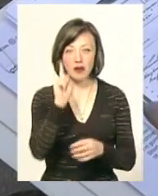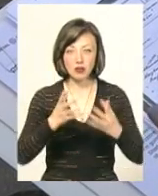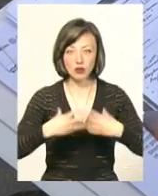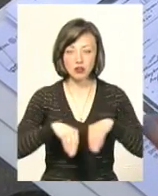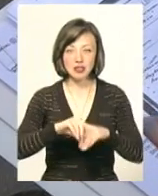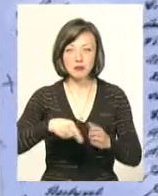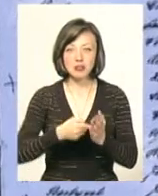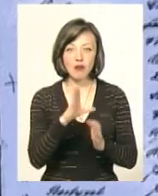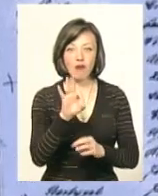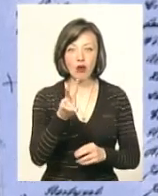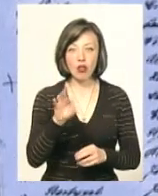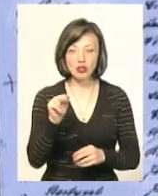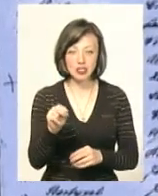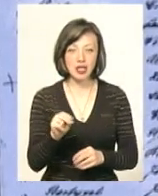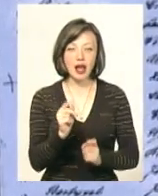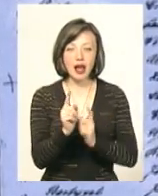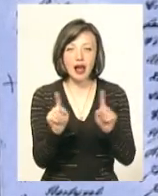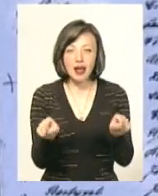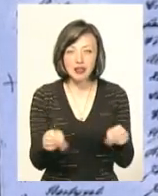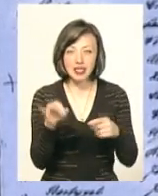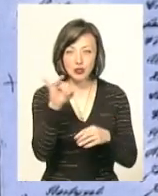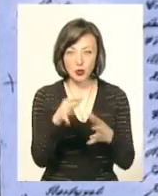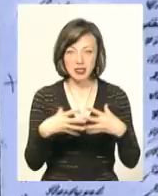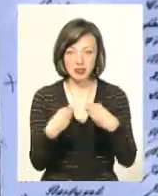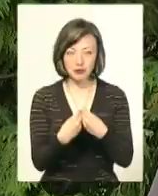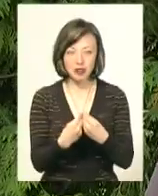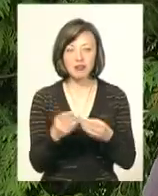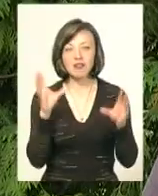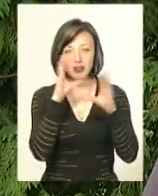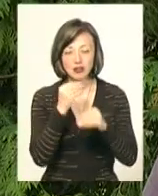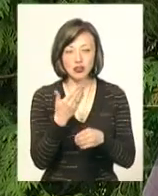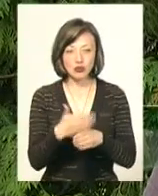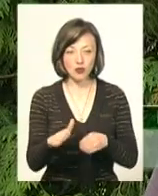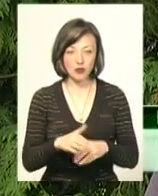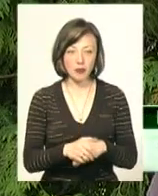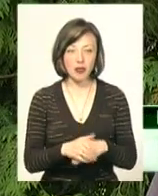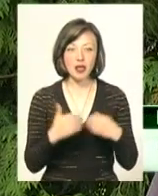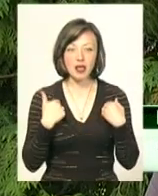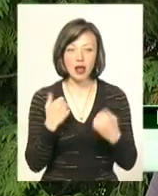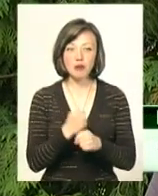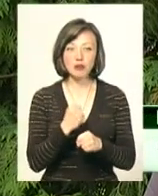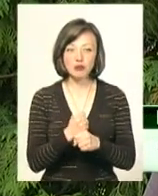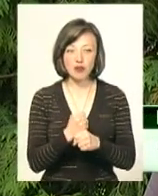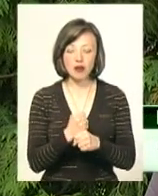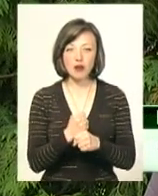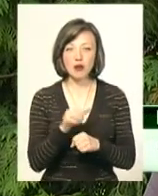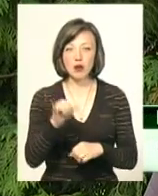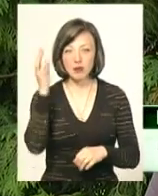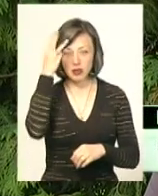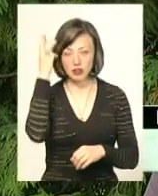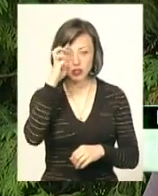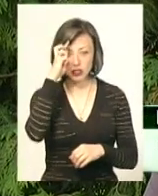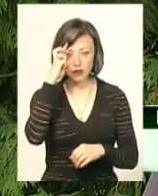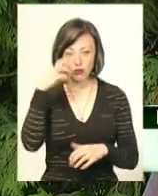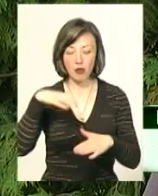з Волочиська, каже, реконструкція історії Лісенбаумів вдалась частково. Я працював якраз, коли до мене вийшли, працював в Хмельницькому